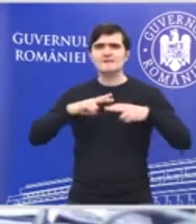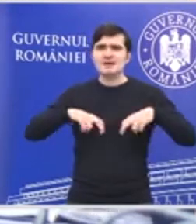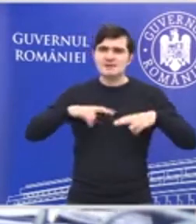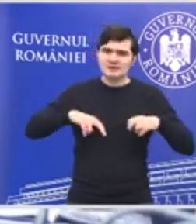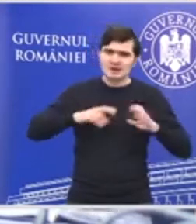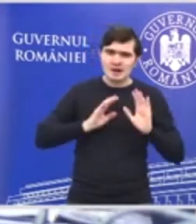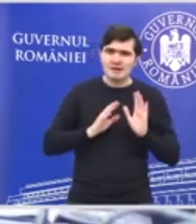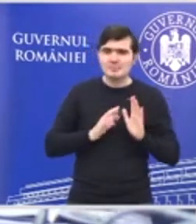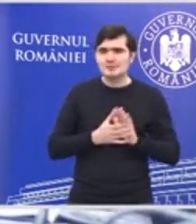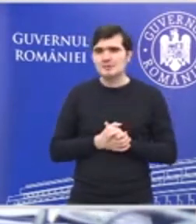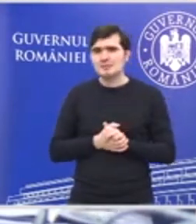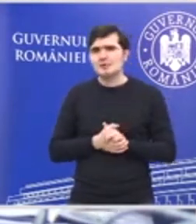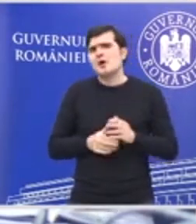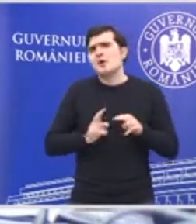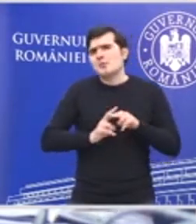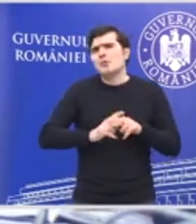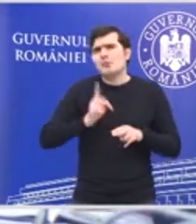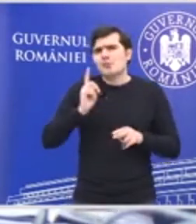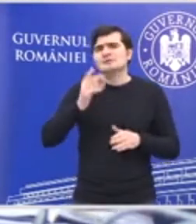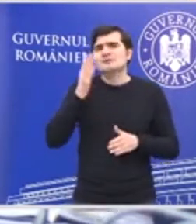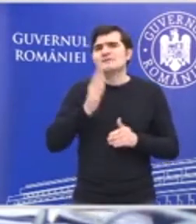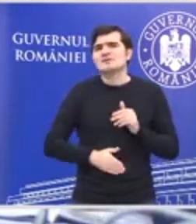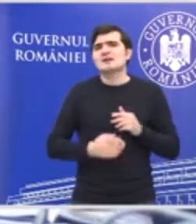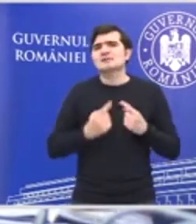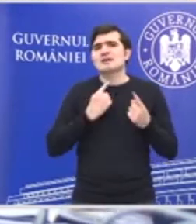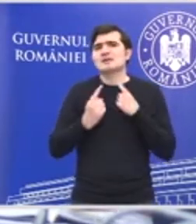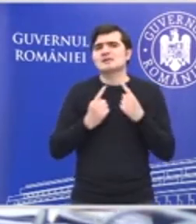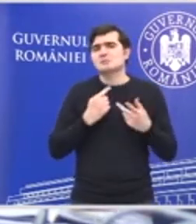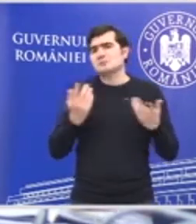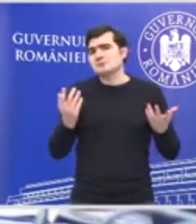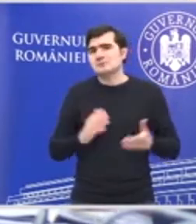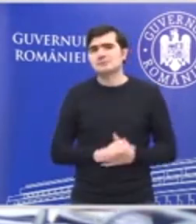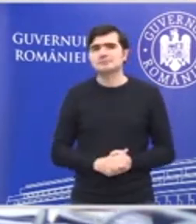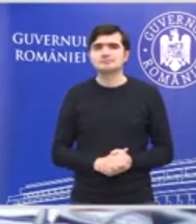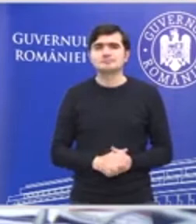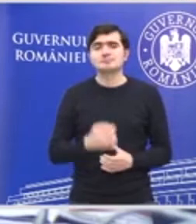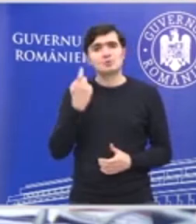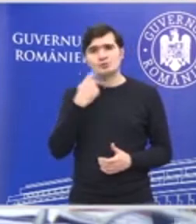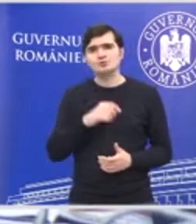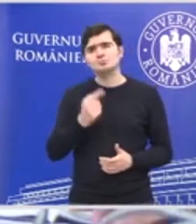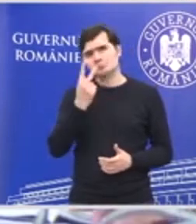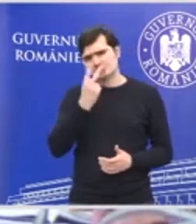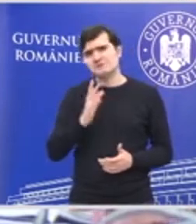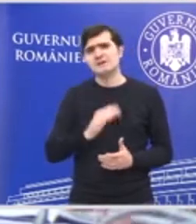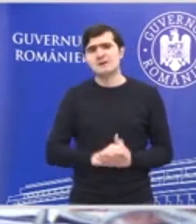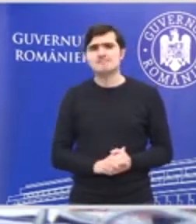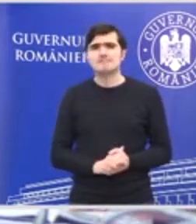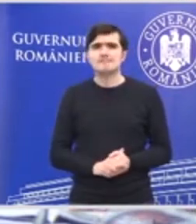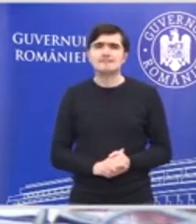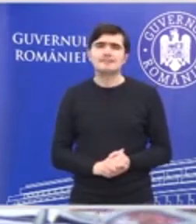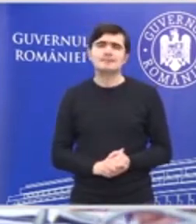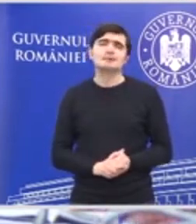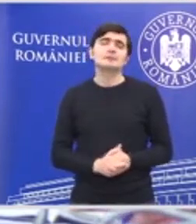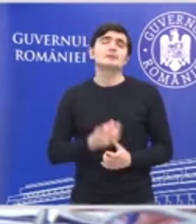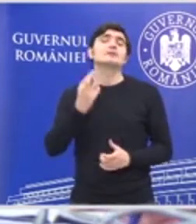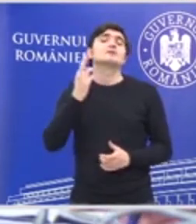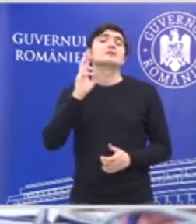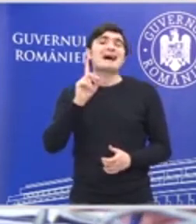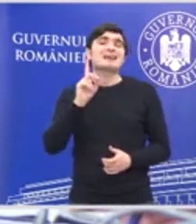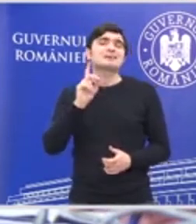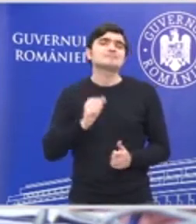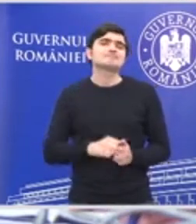verificări, cum o să se finalizeze discuțiile, nu știm, vom vedea, dar